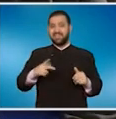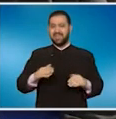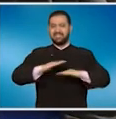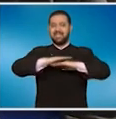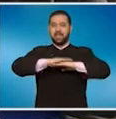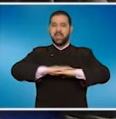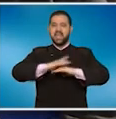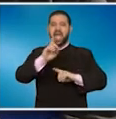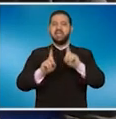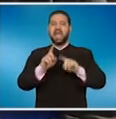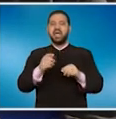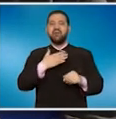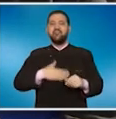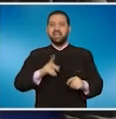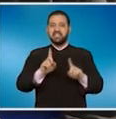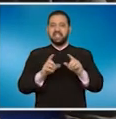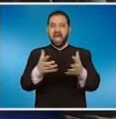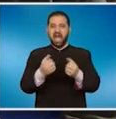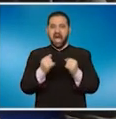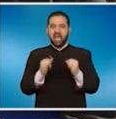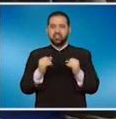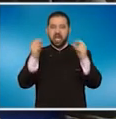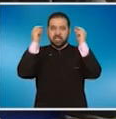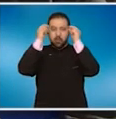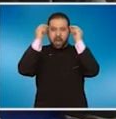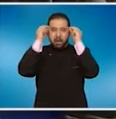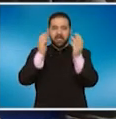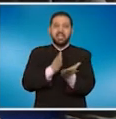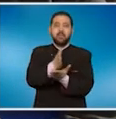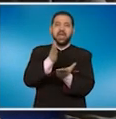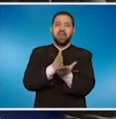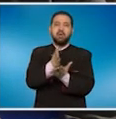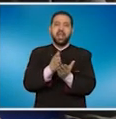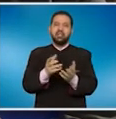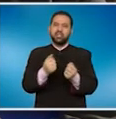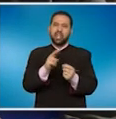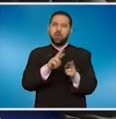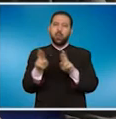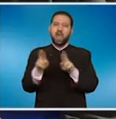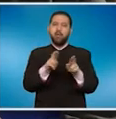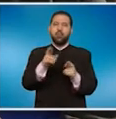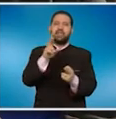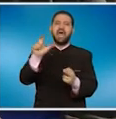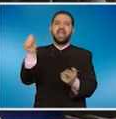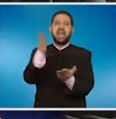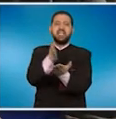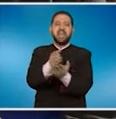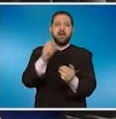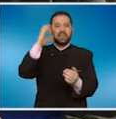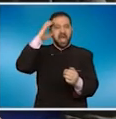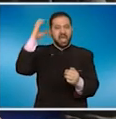Deci este temelia, dacă vreți, dacă ai această luare a minte permanentă și ai o raportare la dreapta credință